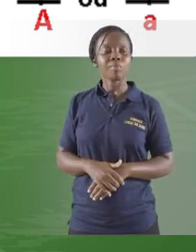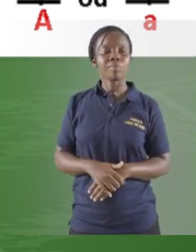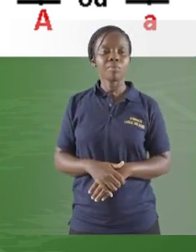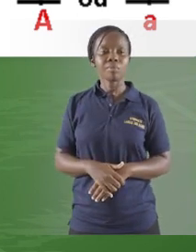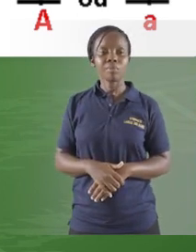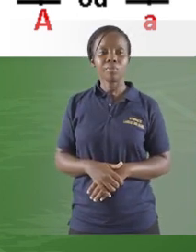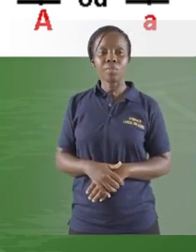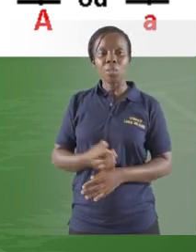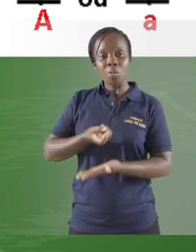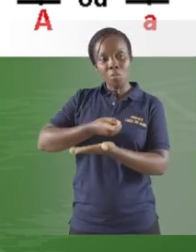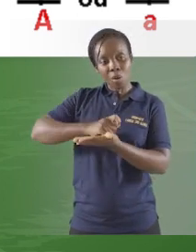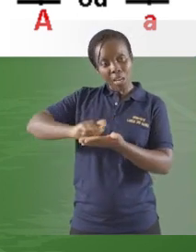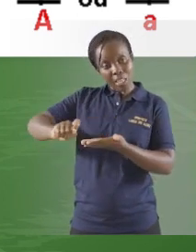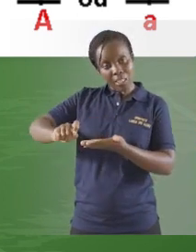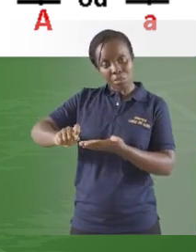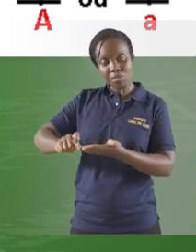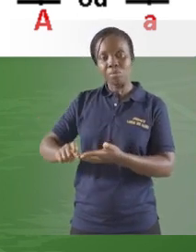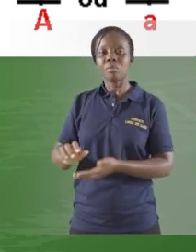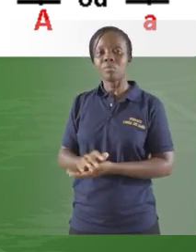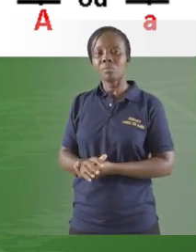pour l'écriture des génotypes.